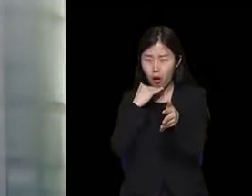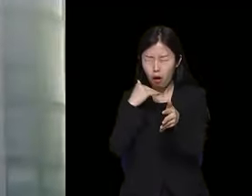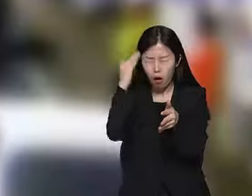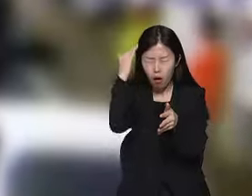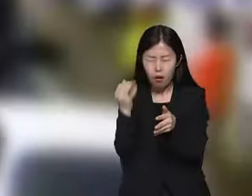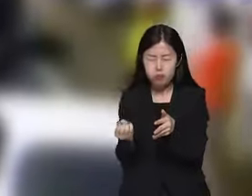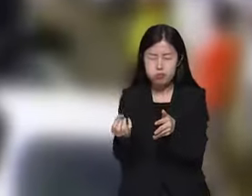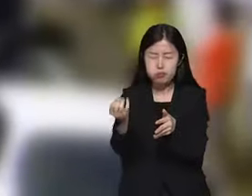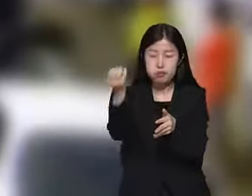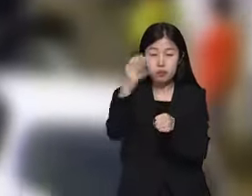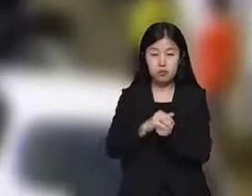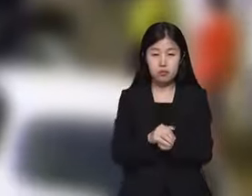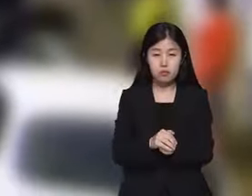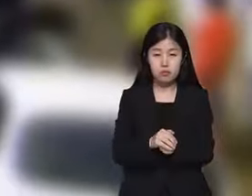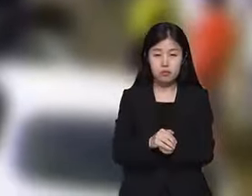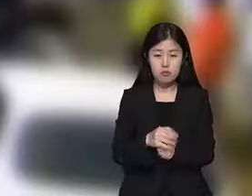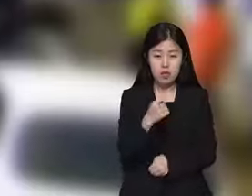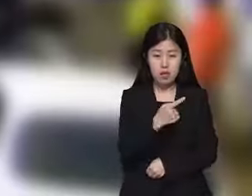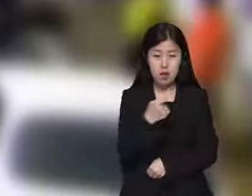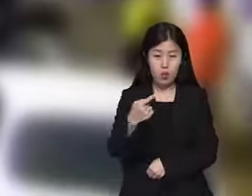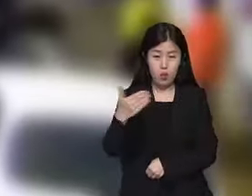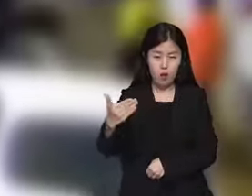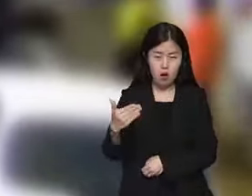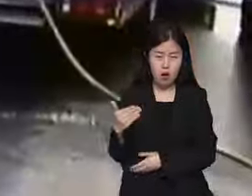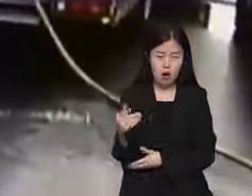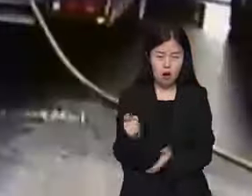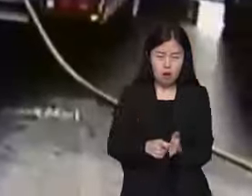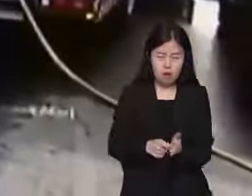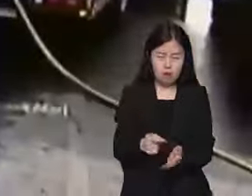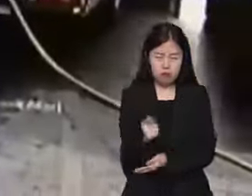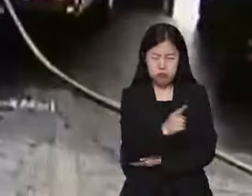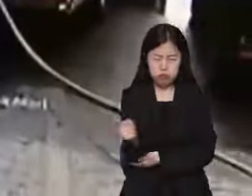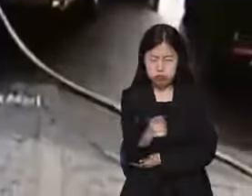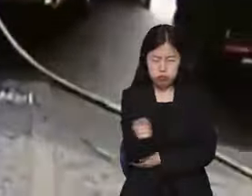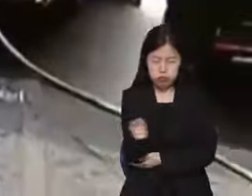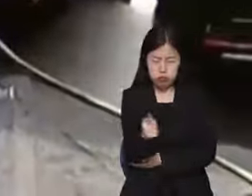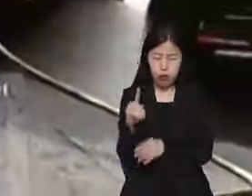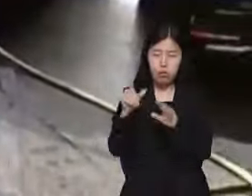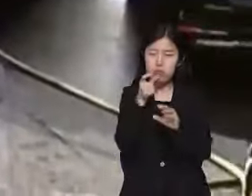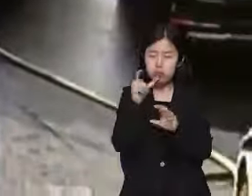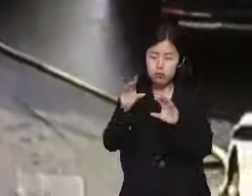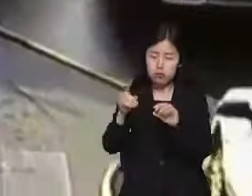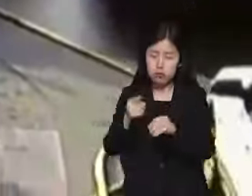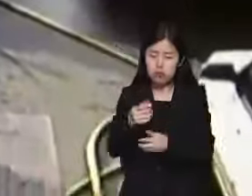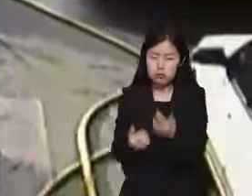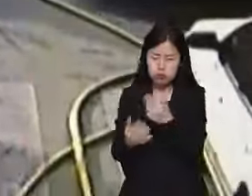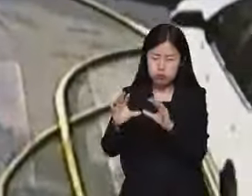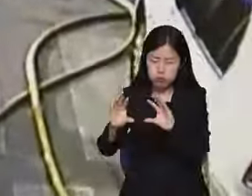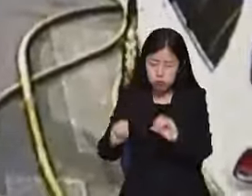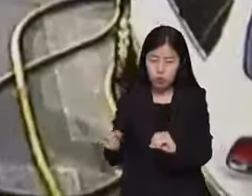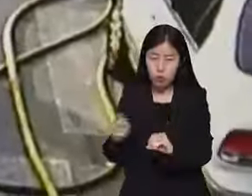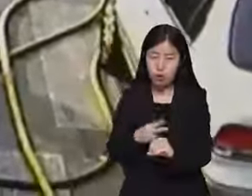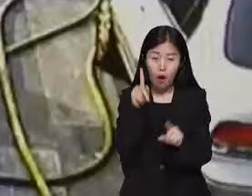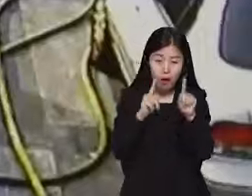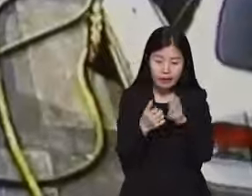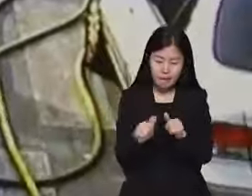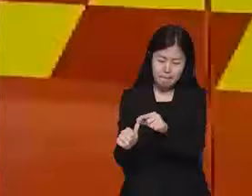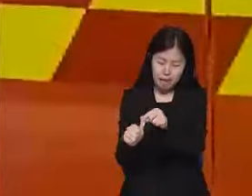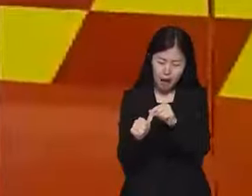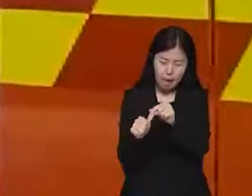치솟습니다. 소방대원들이 화재 진압에 나서는 한편 구급대원들이 부상자들을 연달아 구조해 현장을